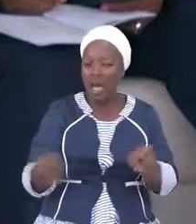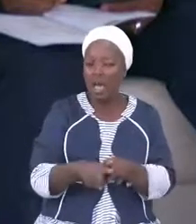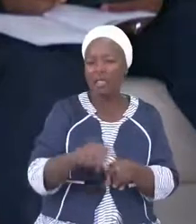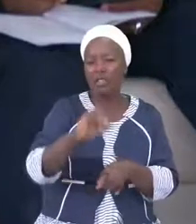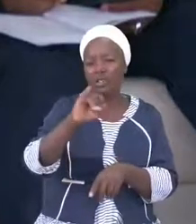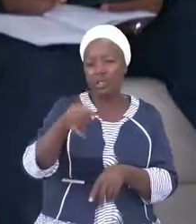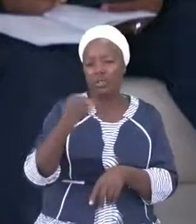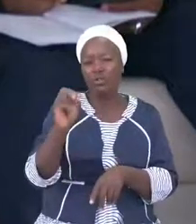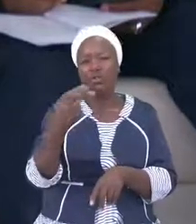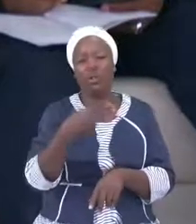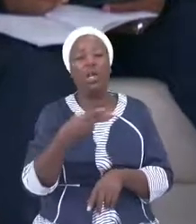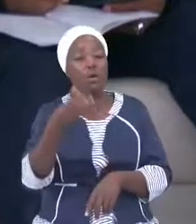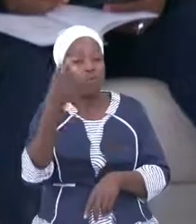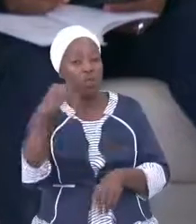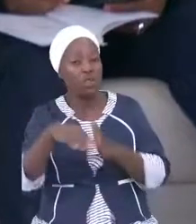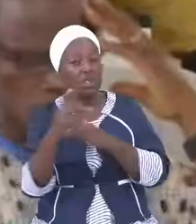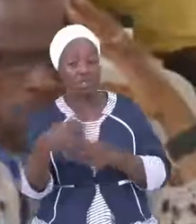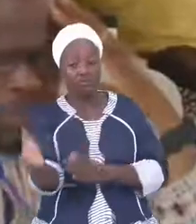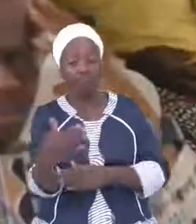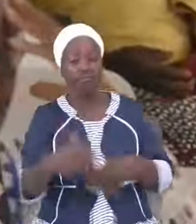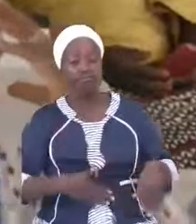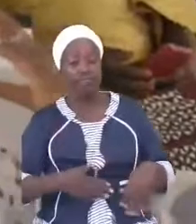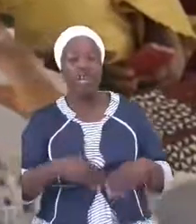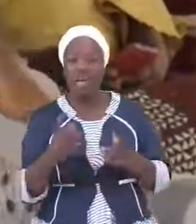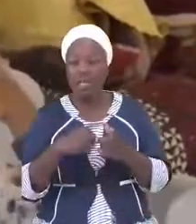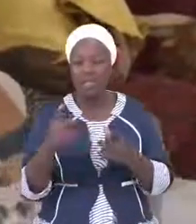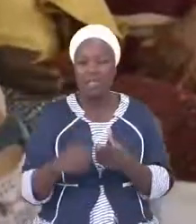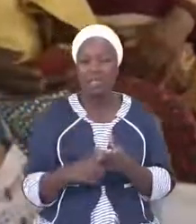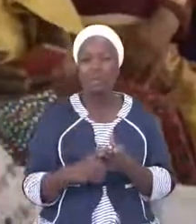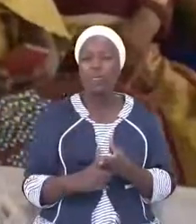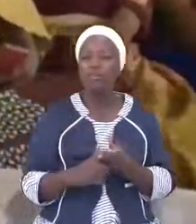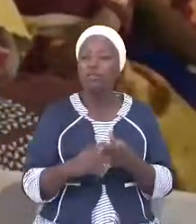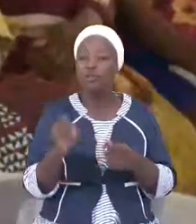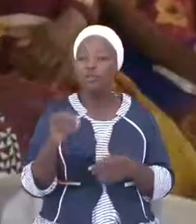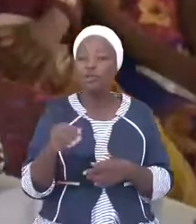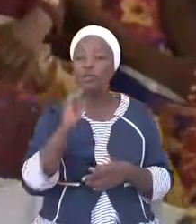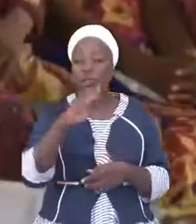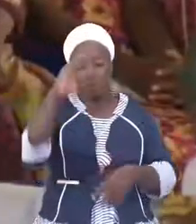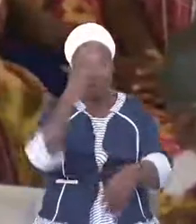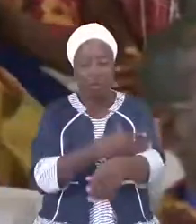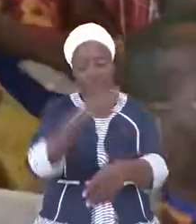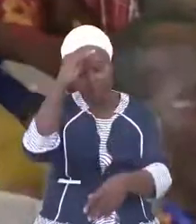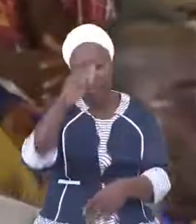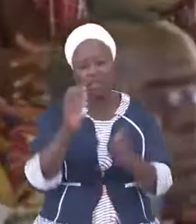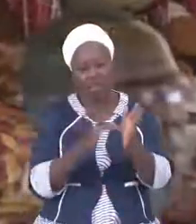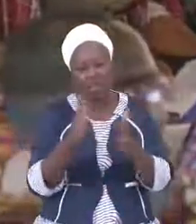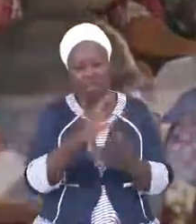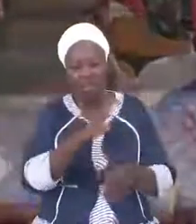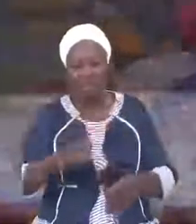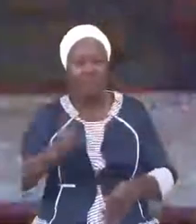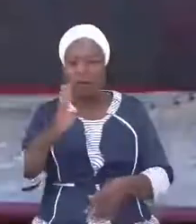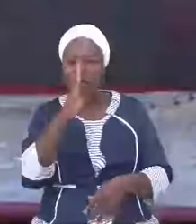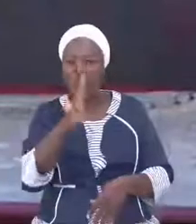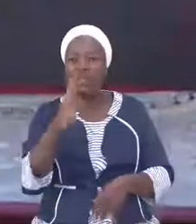dit, comme Jonas était 3 jours dans le ventre du poisson, ainsi le Fils de